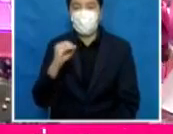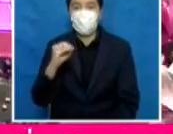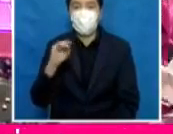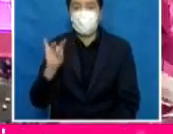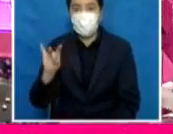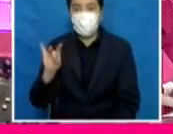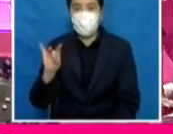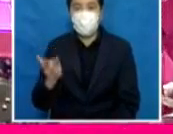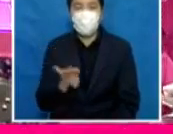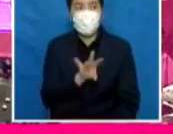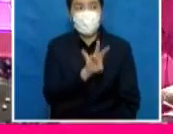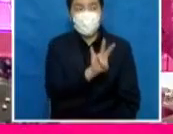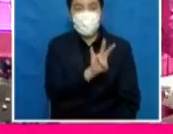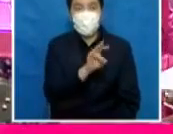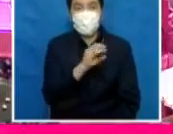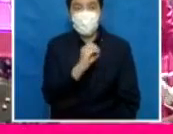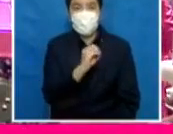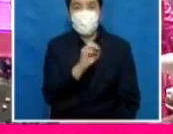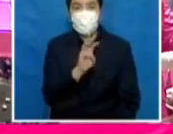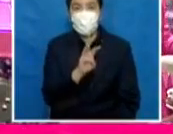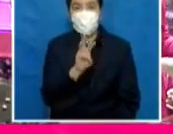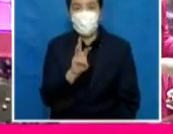7066808